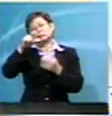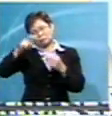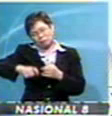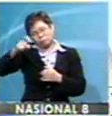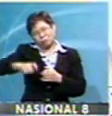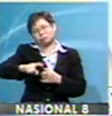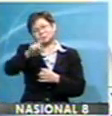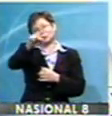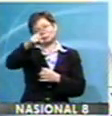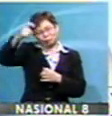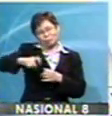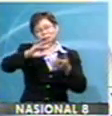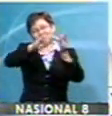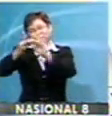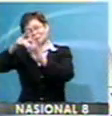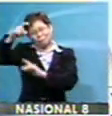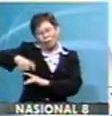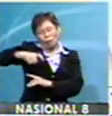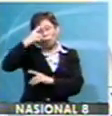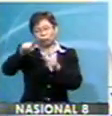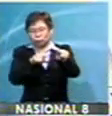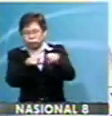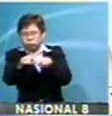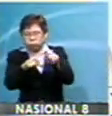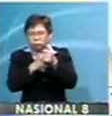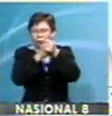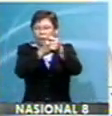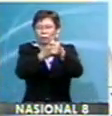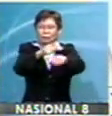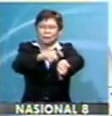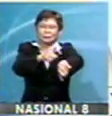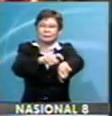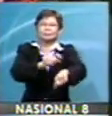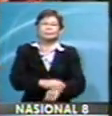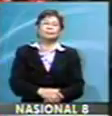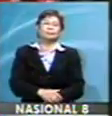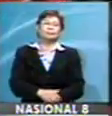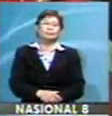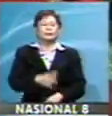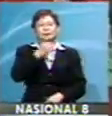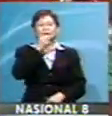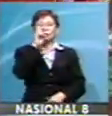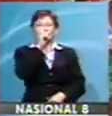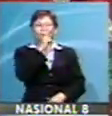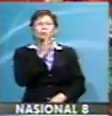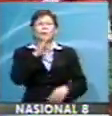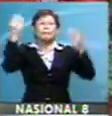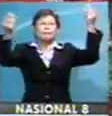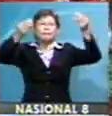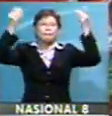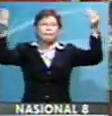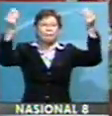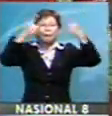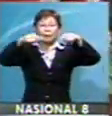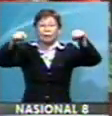tetapi satu keperluan untuk bersaing mengikut peredaran masa Datin seri rosm berkata pada Majlis